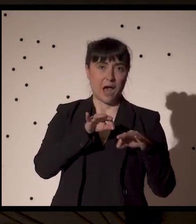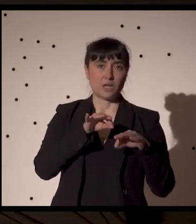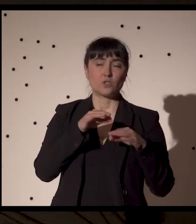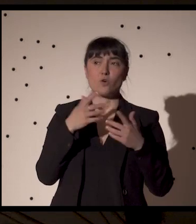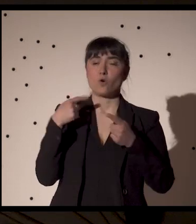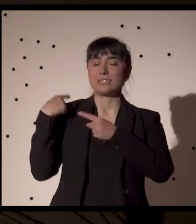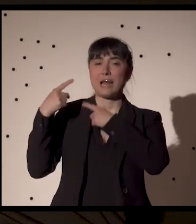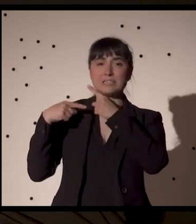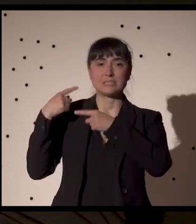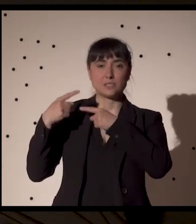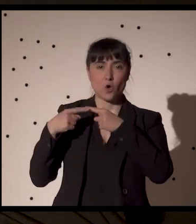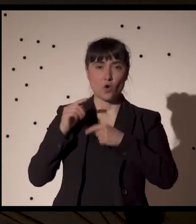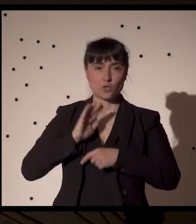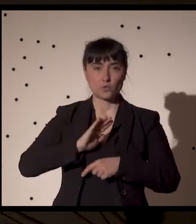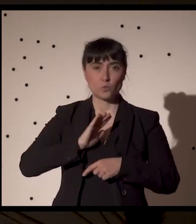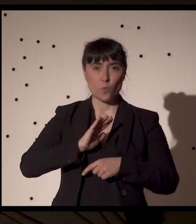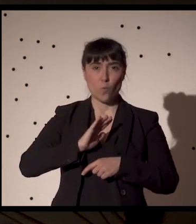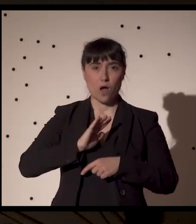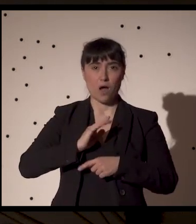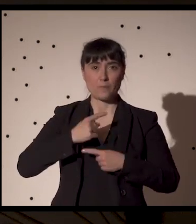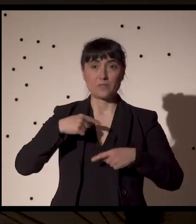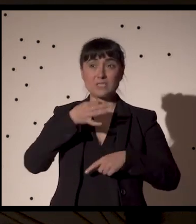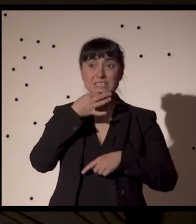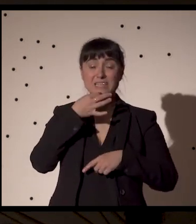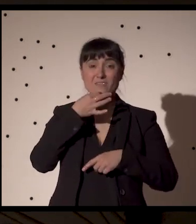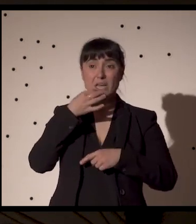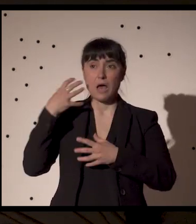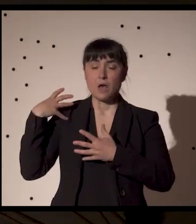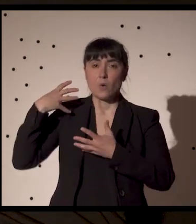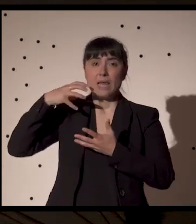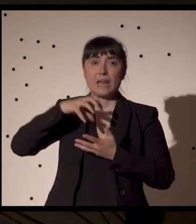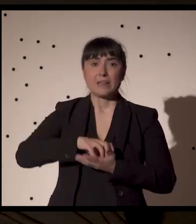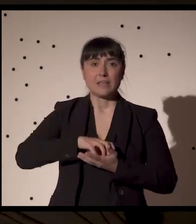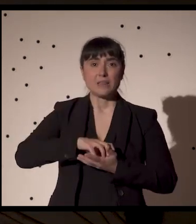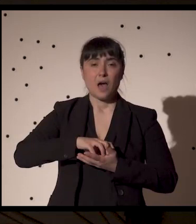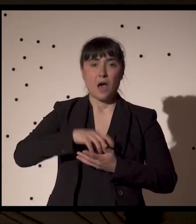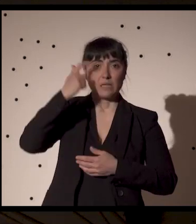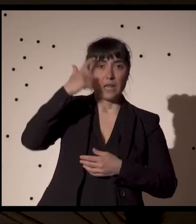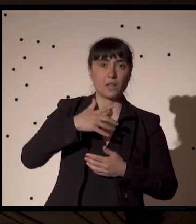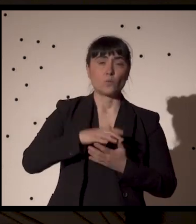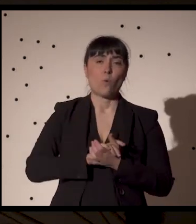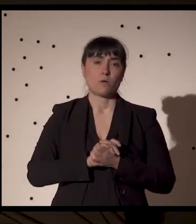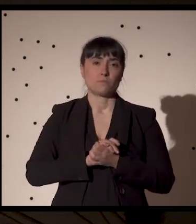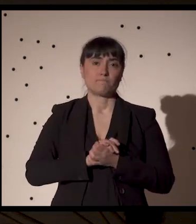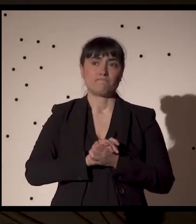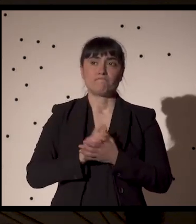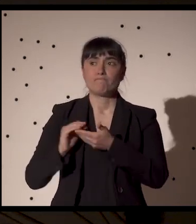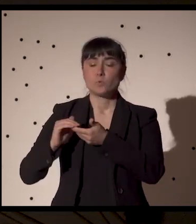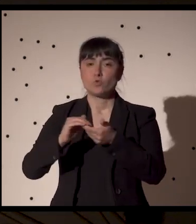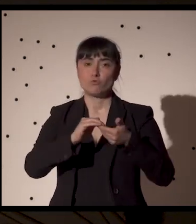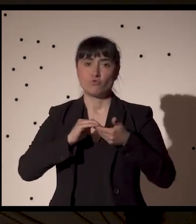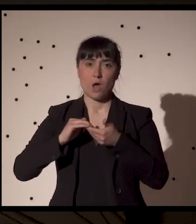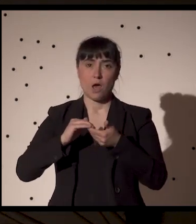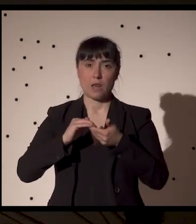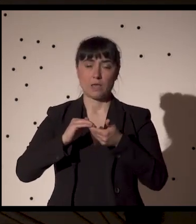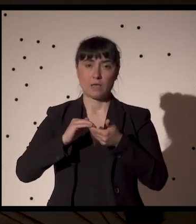che è un'eredità intellettuale culturale sociale che esiste ed